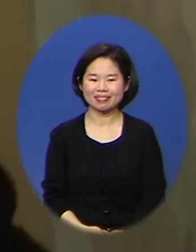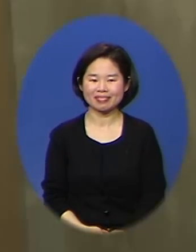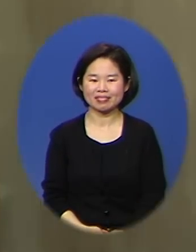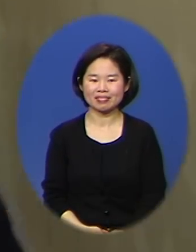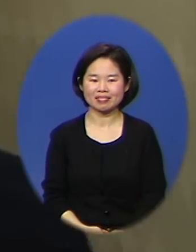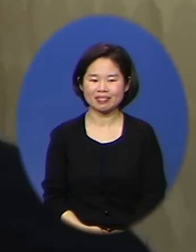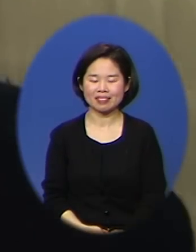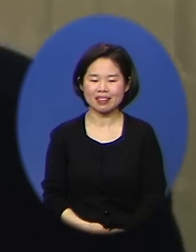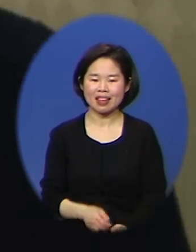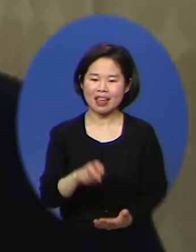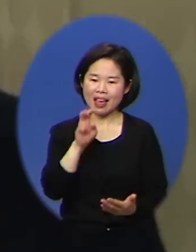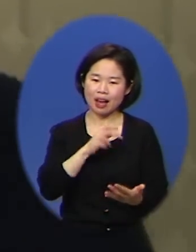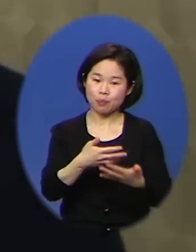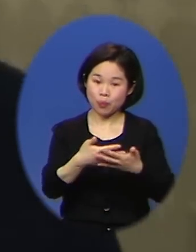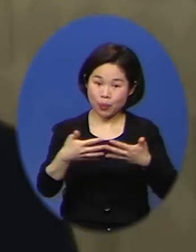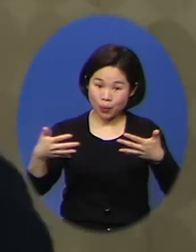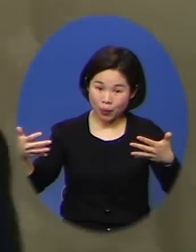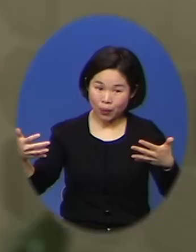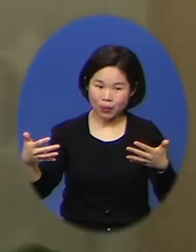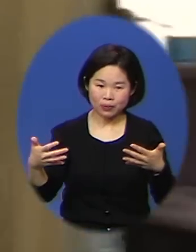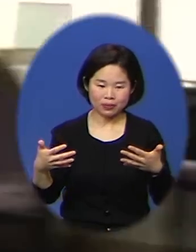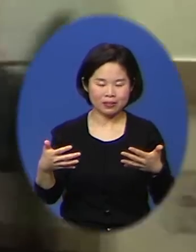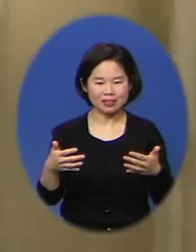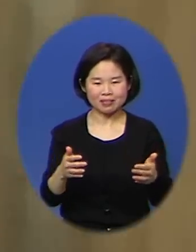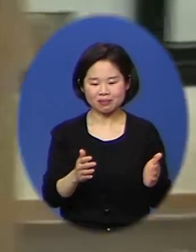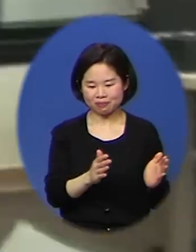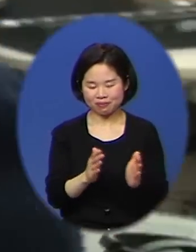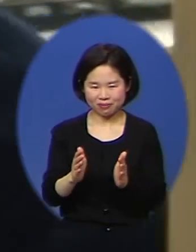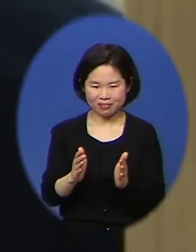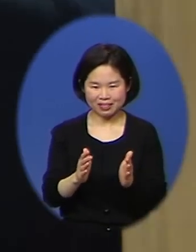준비한 악보를 찾아 연습을 준비한다.